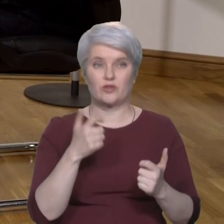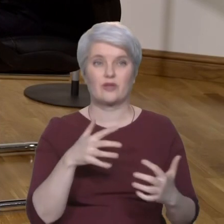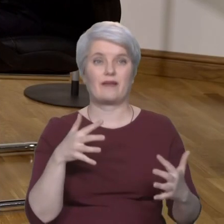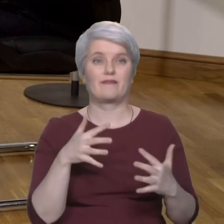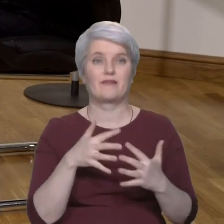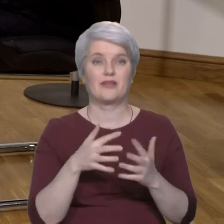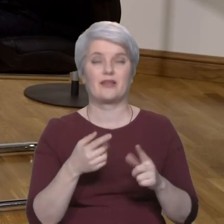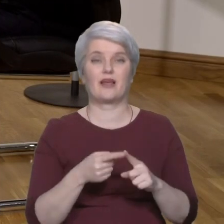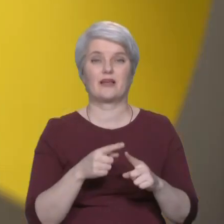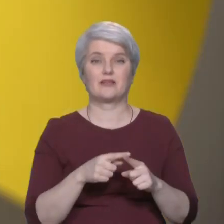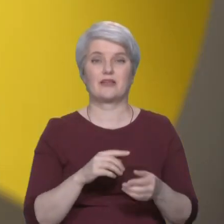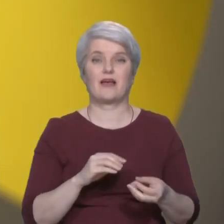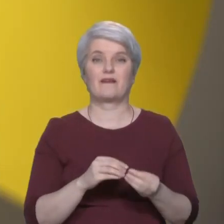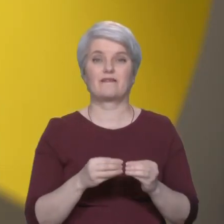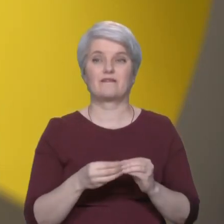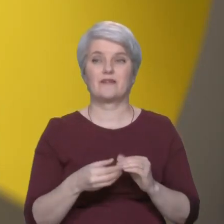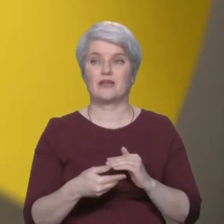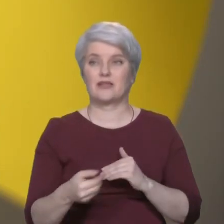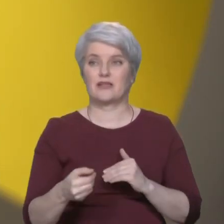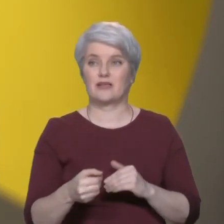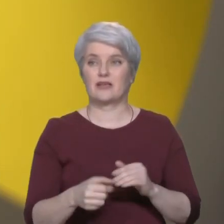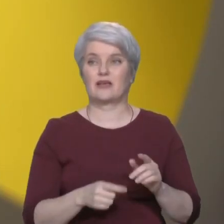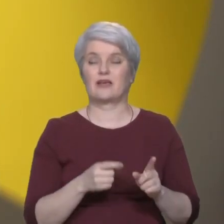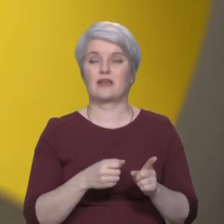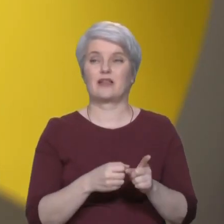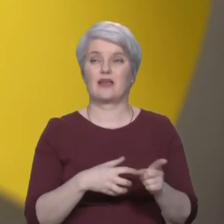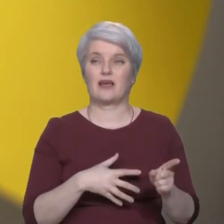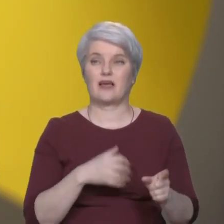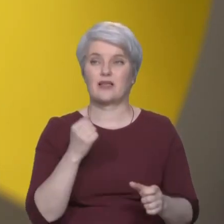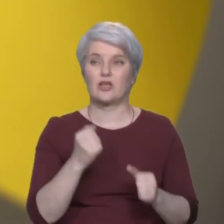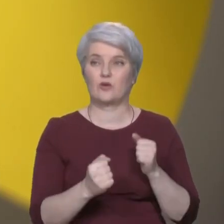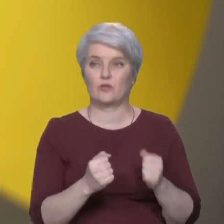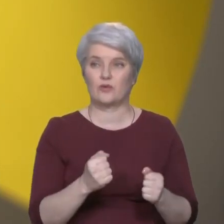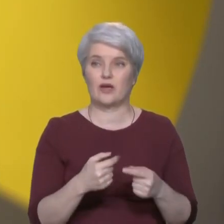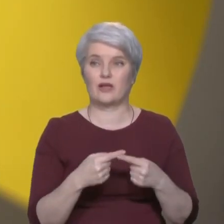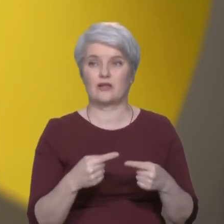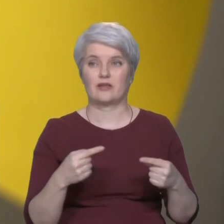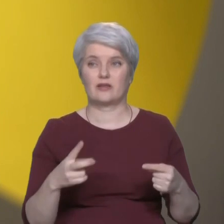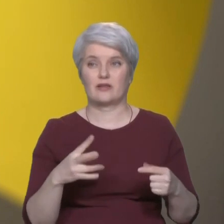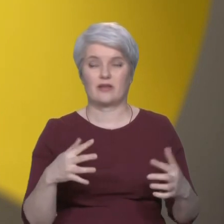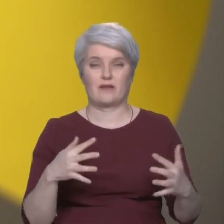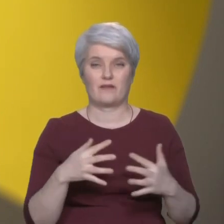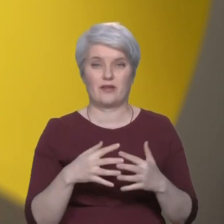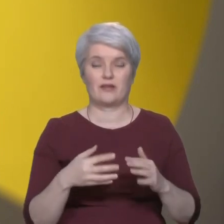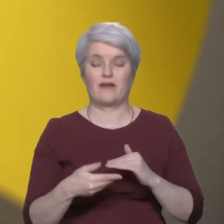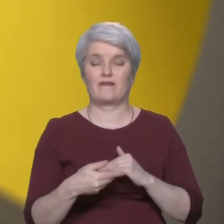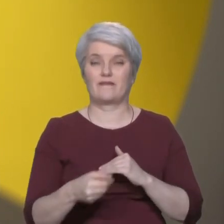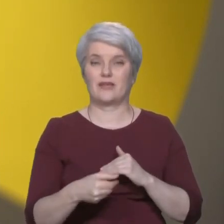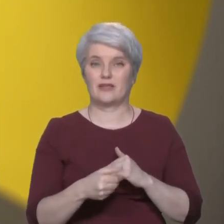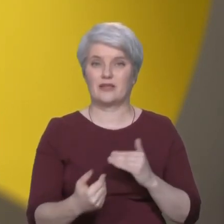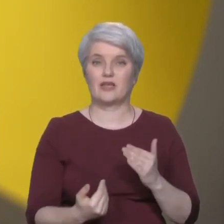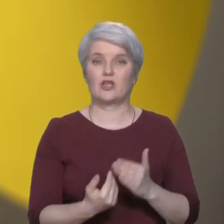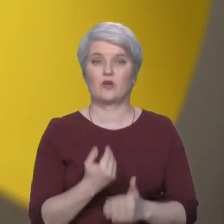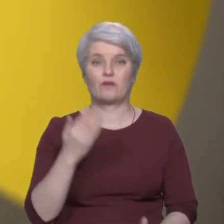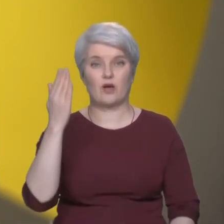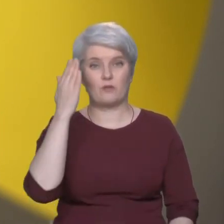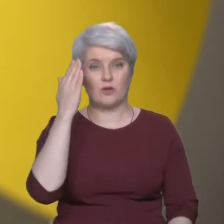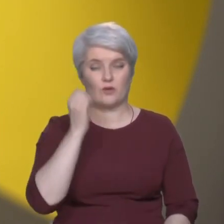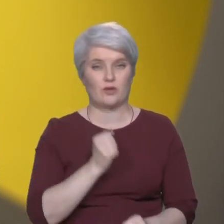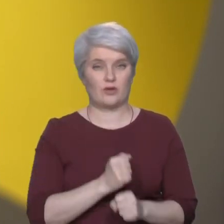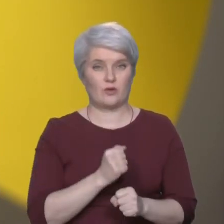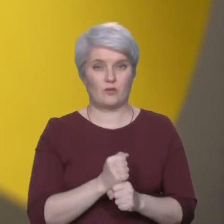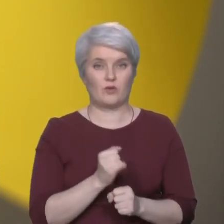це виклики. Ракетні удари і все, що відбувається на війні – це виклики і це нові методики роботи